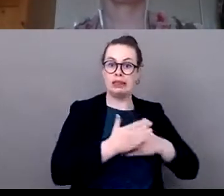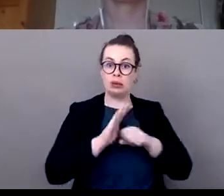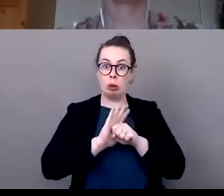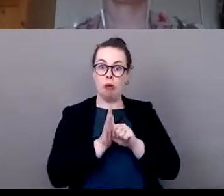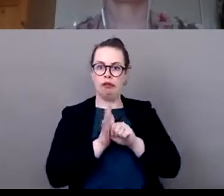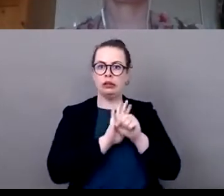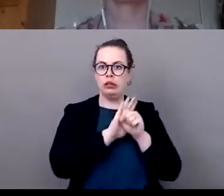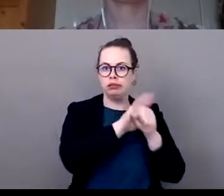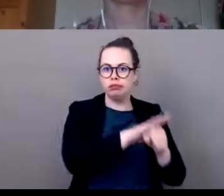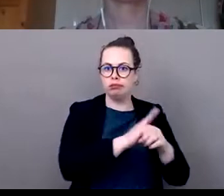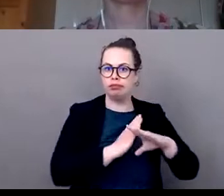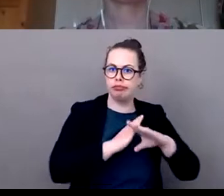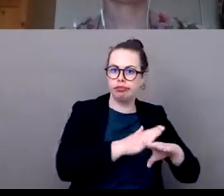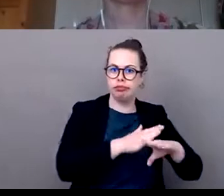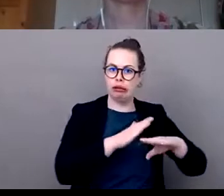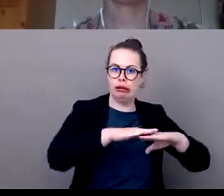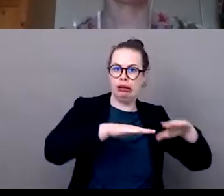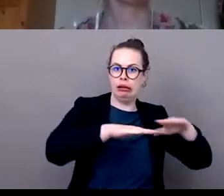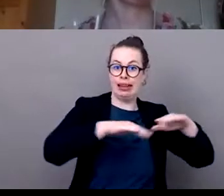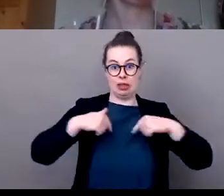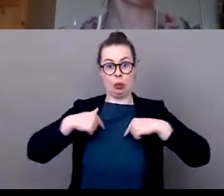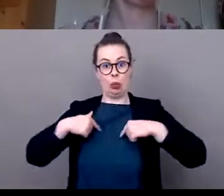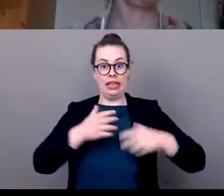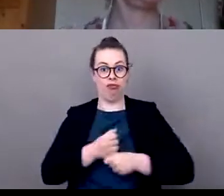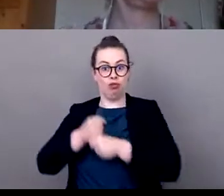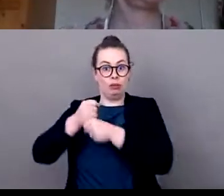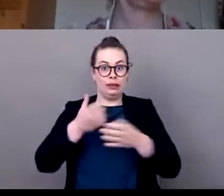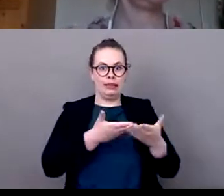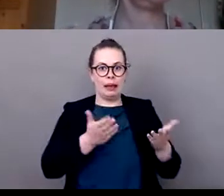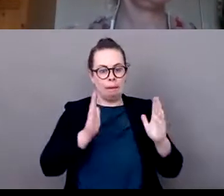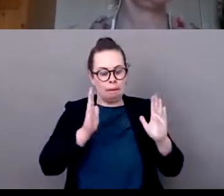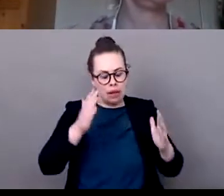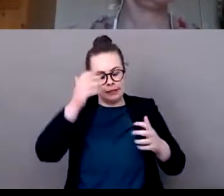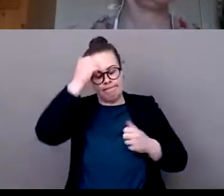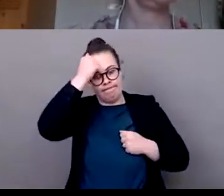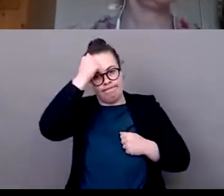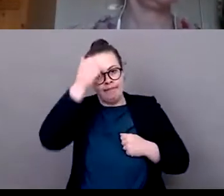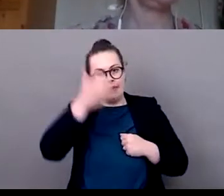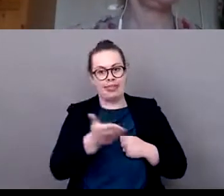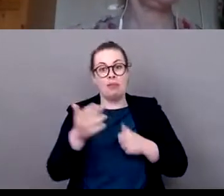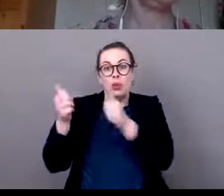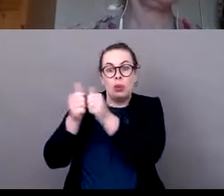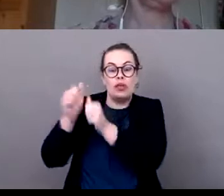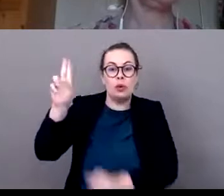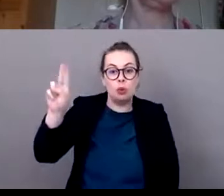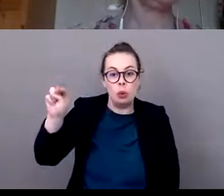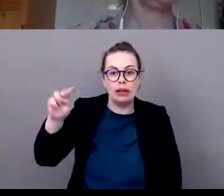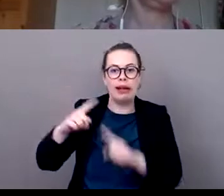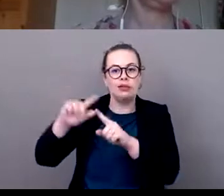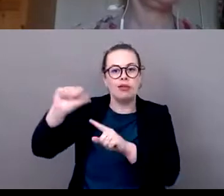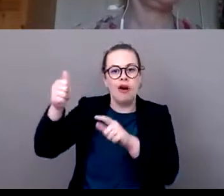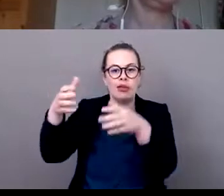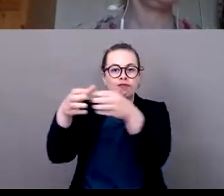monde et le rôle que nous avons à faire en tant que mouvement de handicap global avec les agences